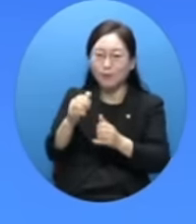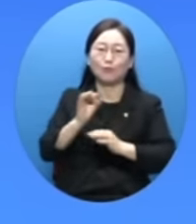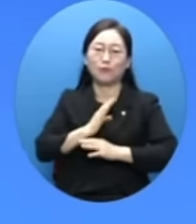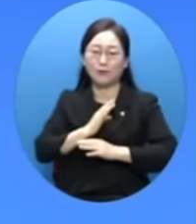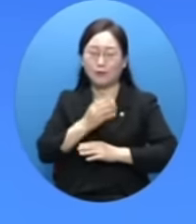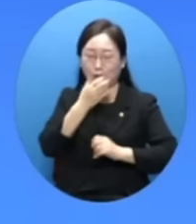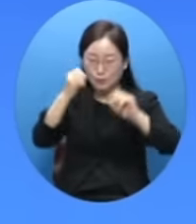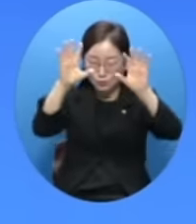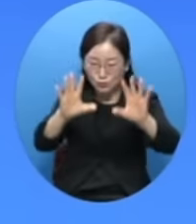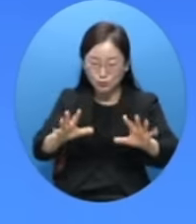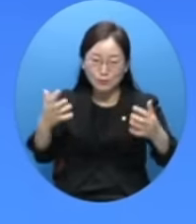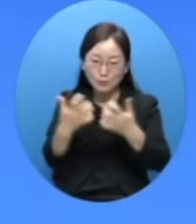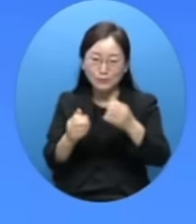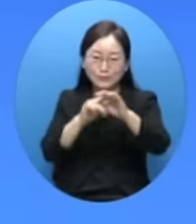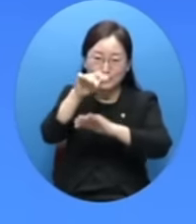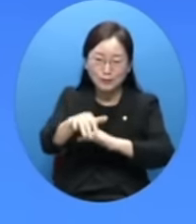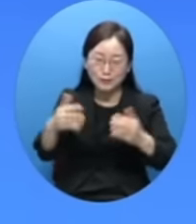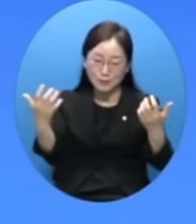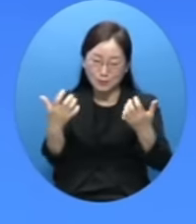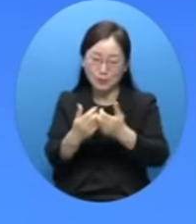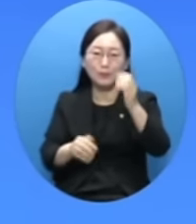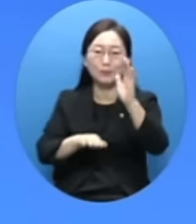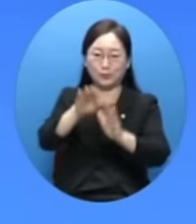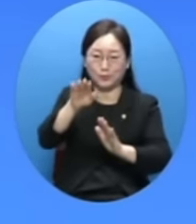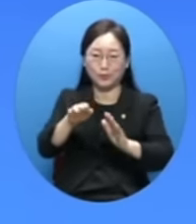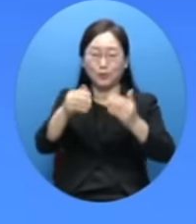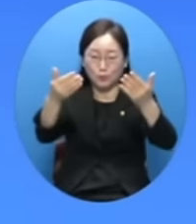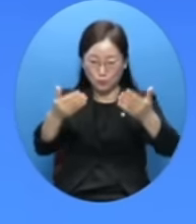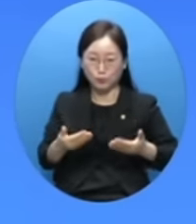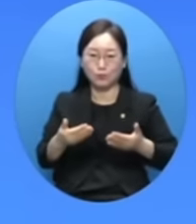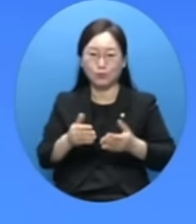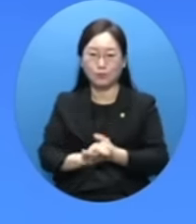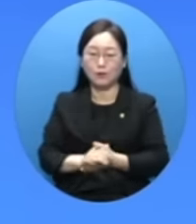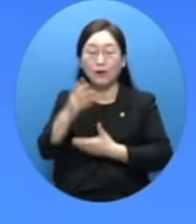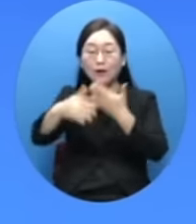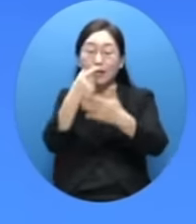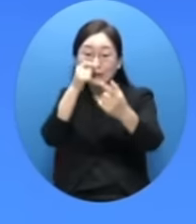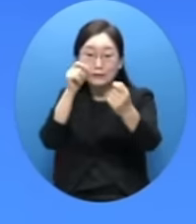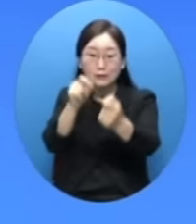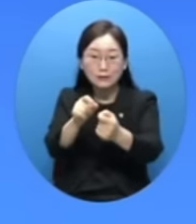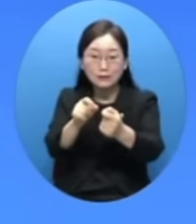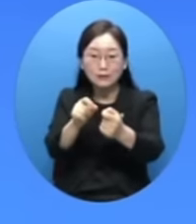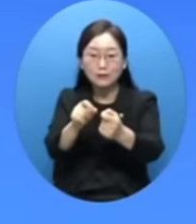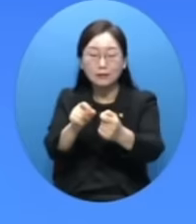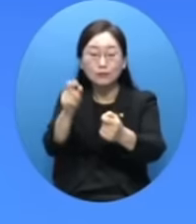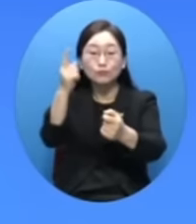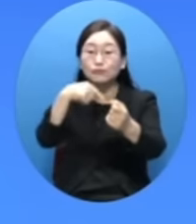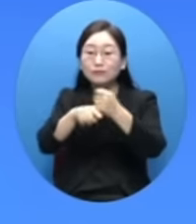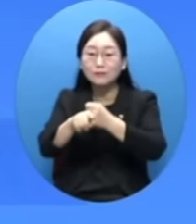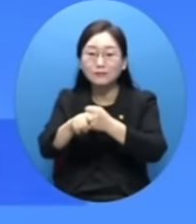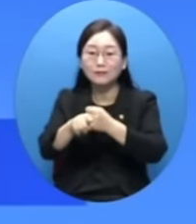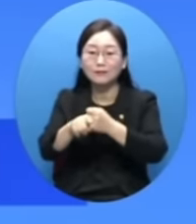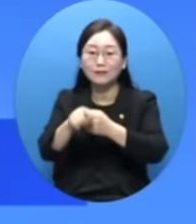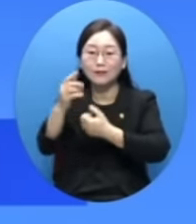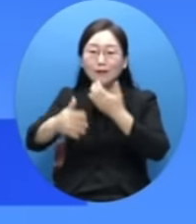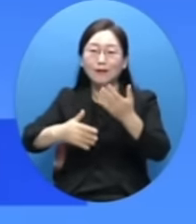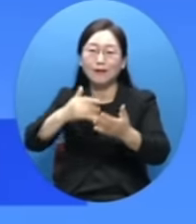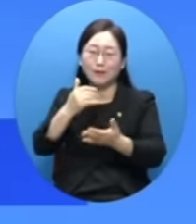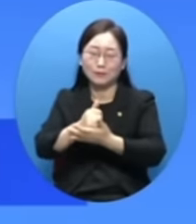축복으로 넘치게 채워줄 것입니다. 하나님을 가까이 한다고 하는 말은 하나님이